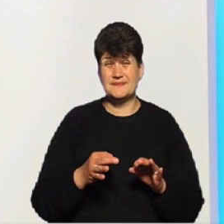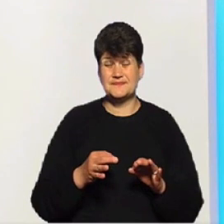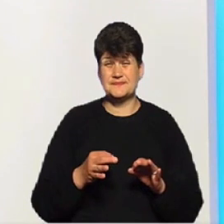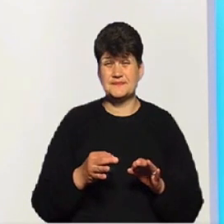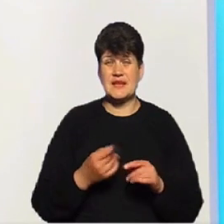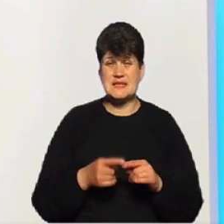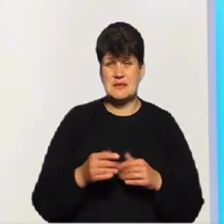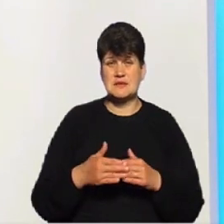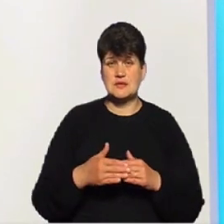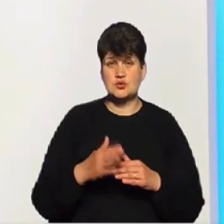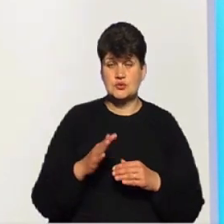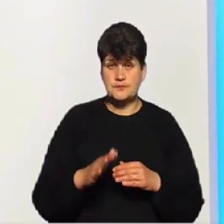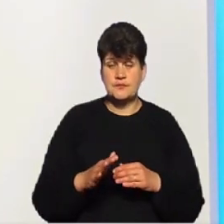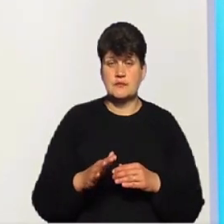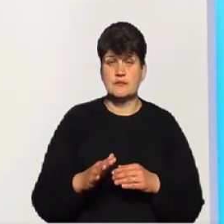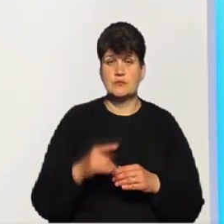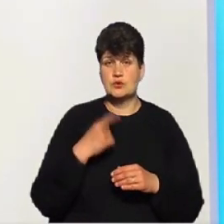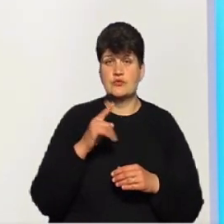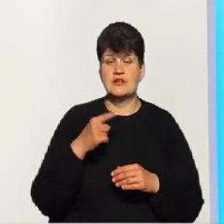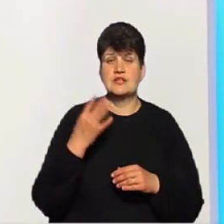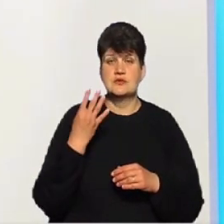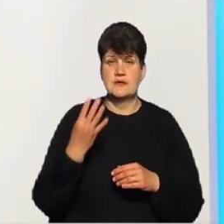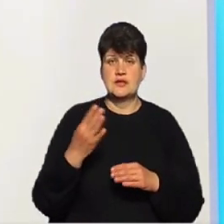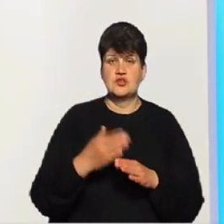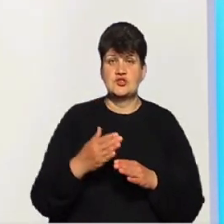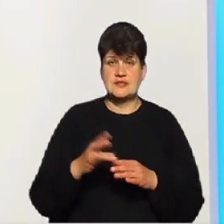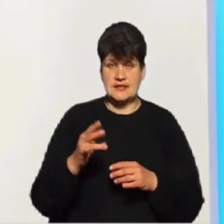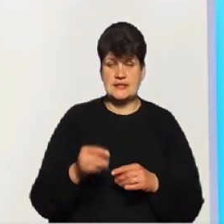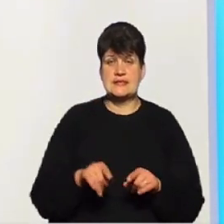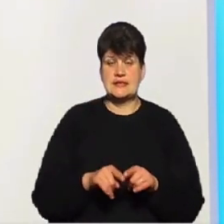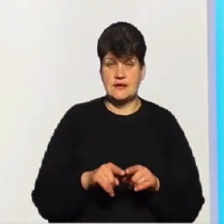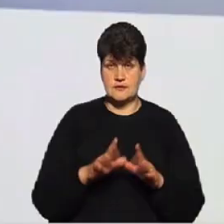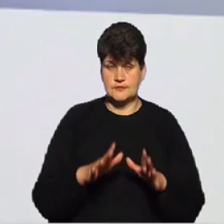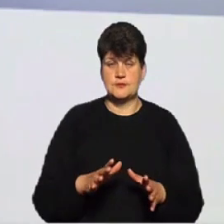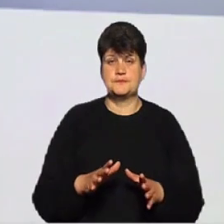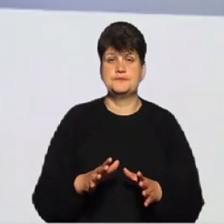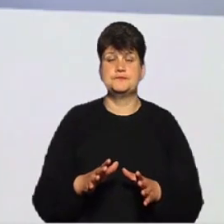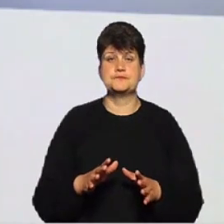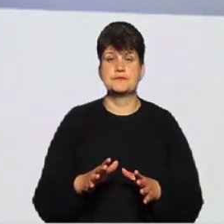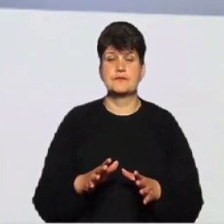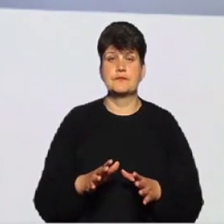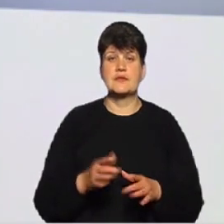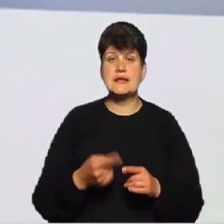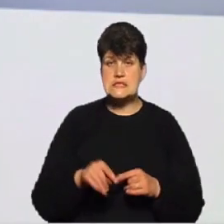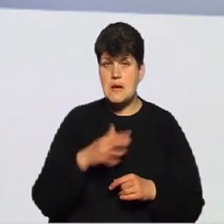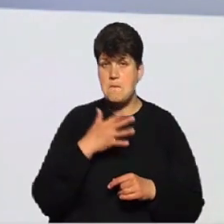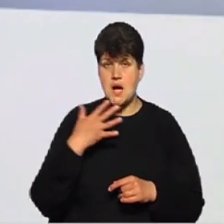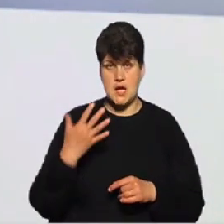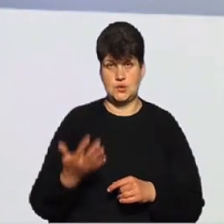але це близько. Будемо говорити так, четверта частина, так? Угу. Хоча це також 2%, що треба... Ну, так. Багато. Це